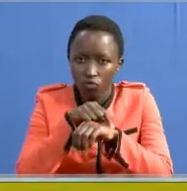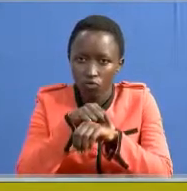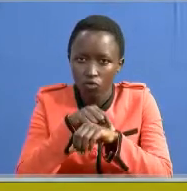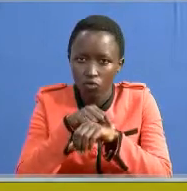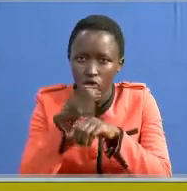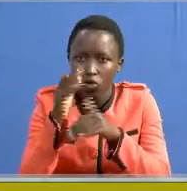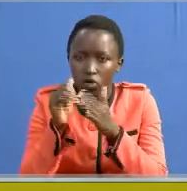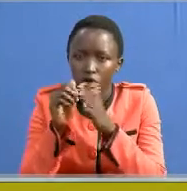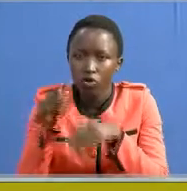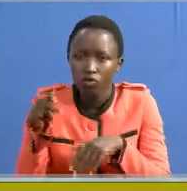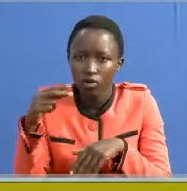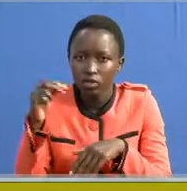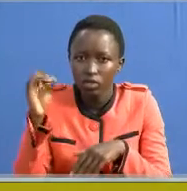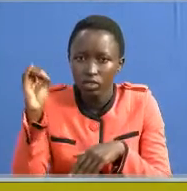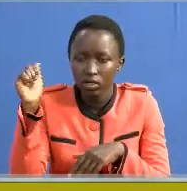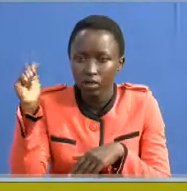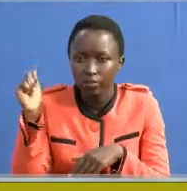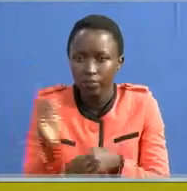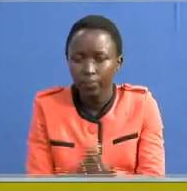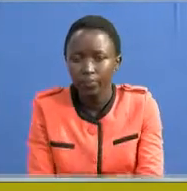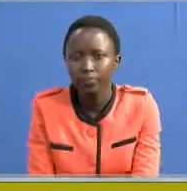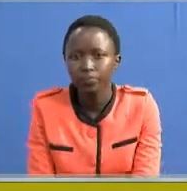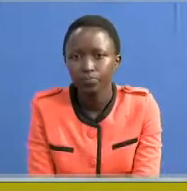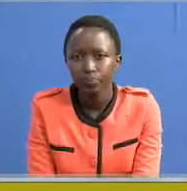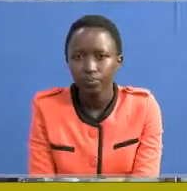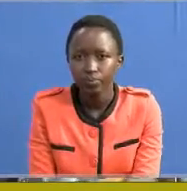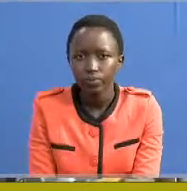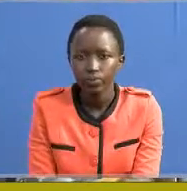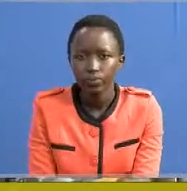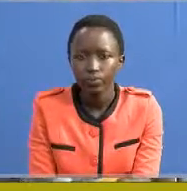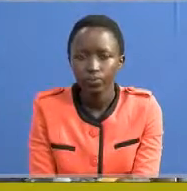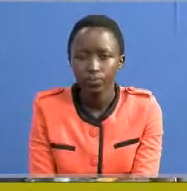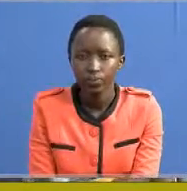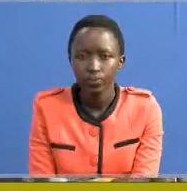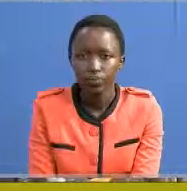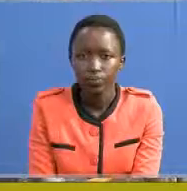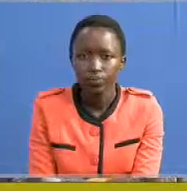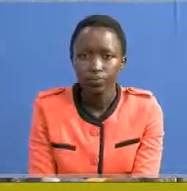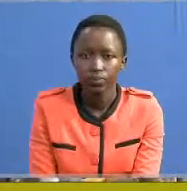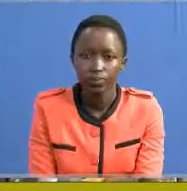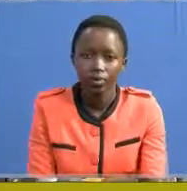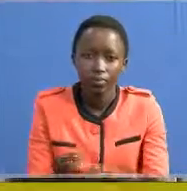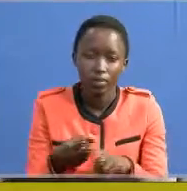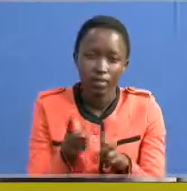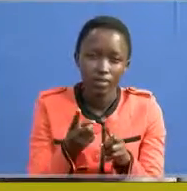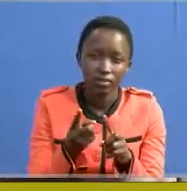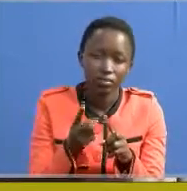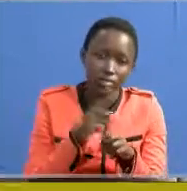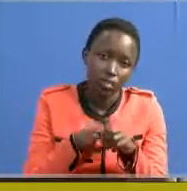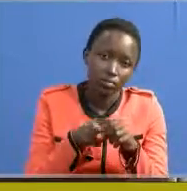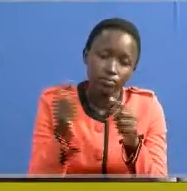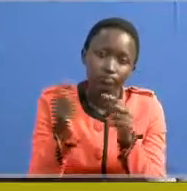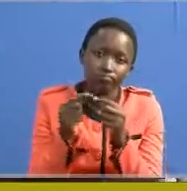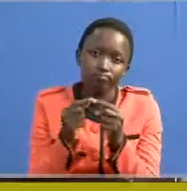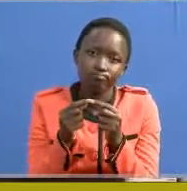maarufu fascia manipulation. Wewe ni mzuri tu wakati uko ground, but ukishatoka ukishaumia